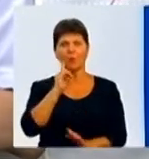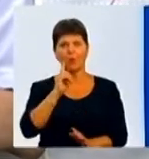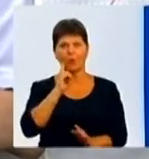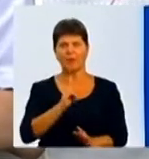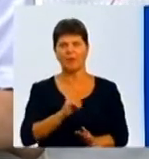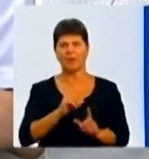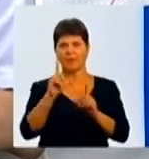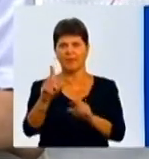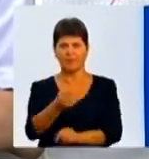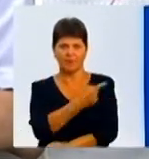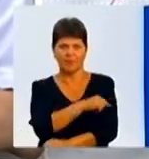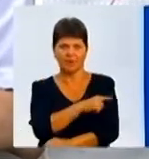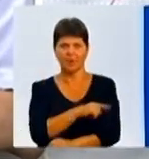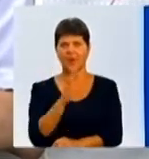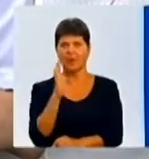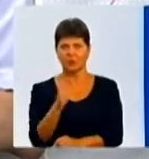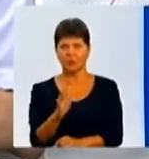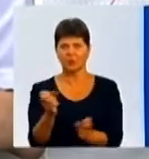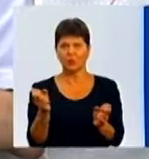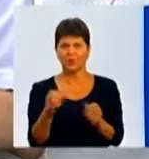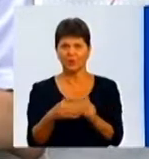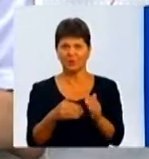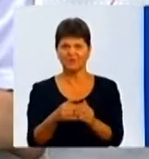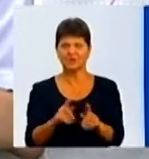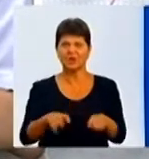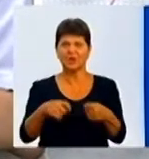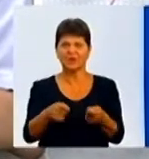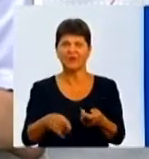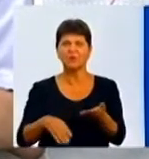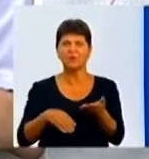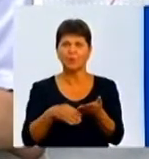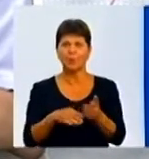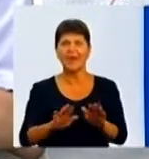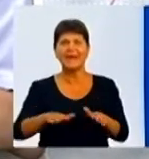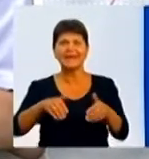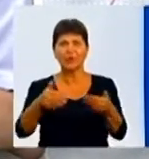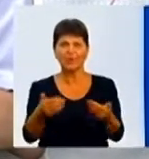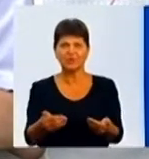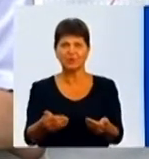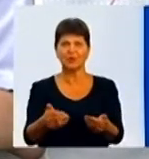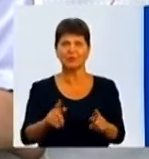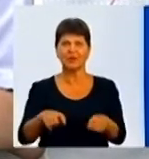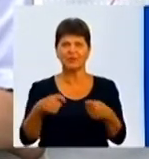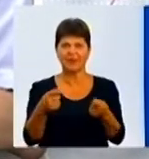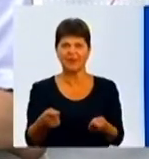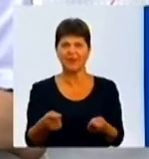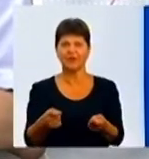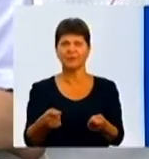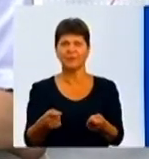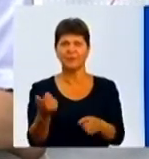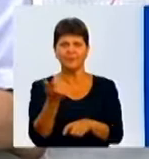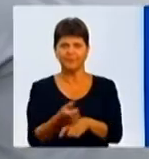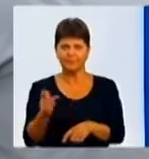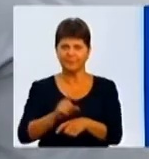медики, які вже професійно будуть надавати допомогу, то рекомендується давати, знову ж таки, обільне